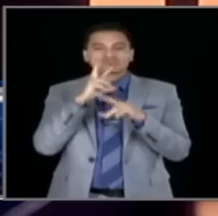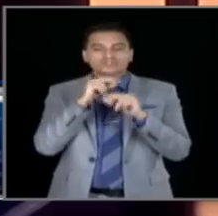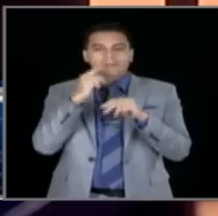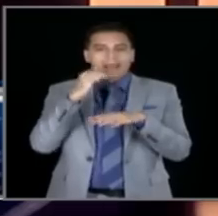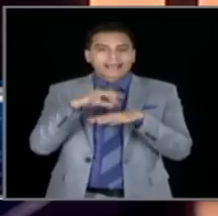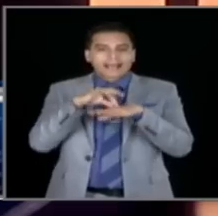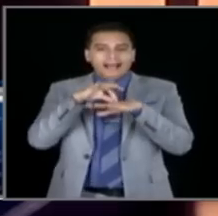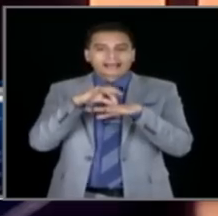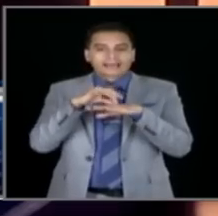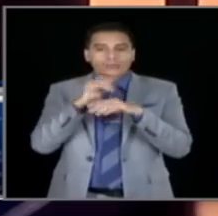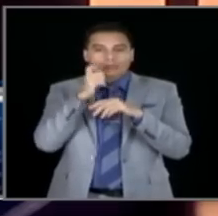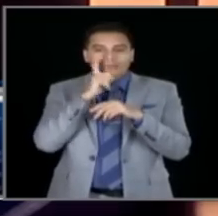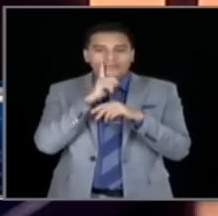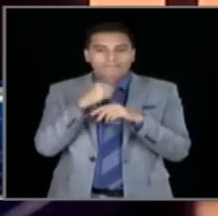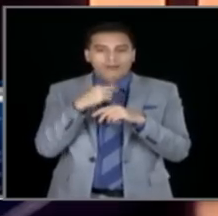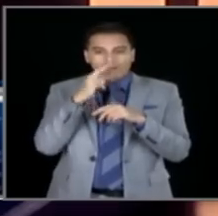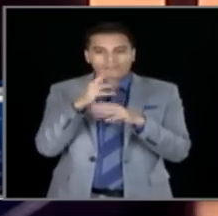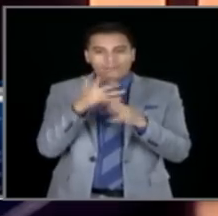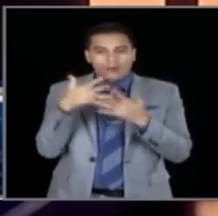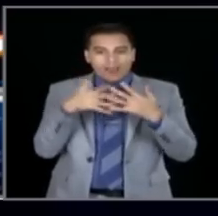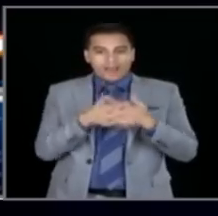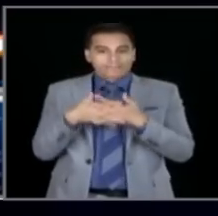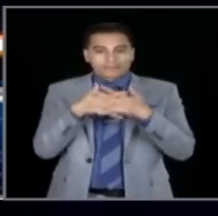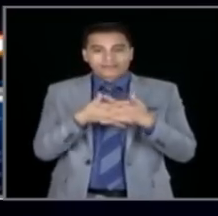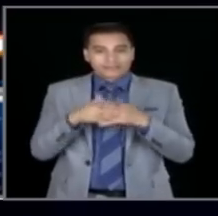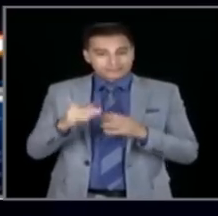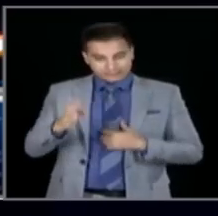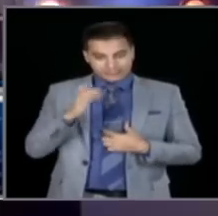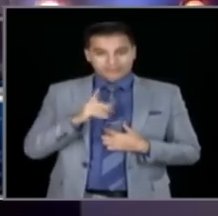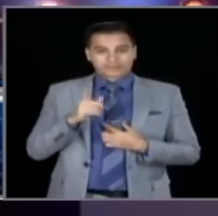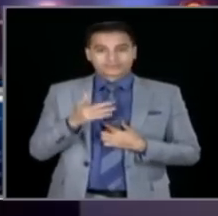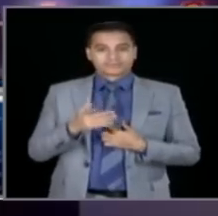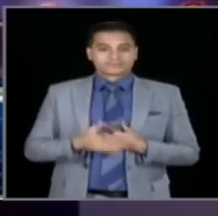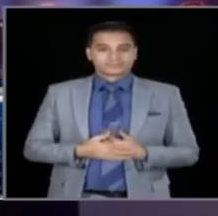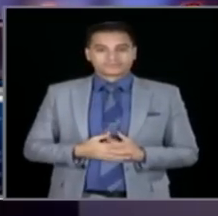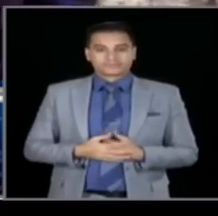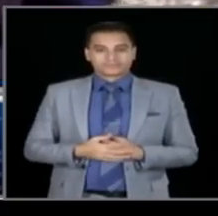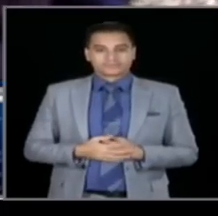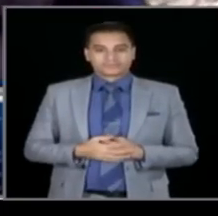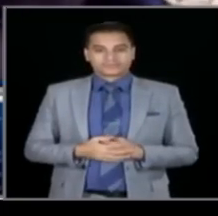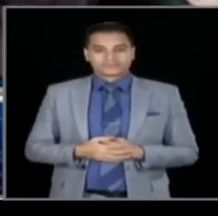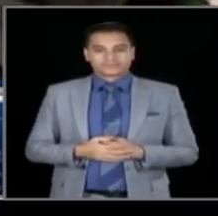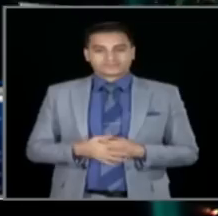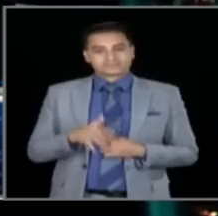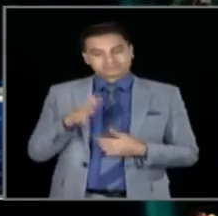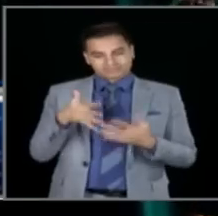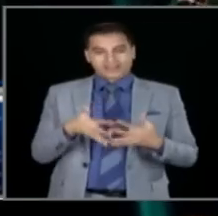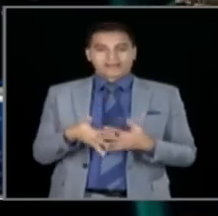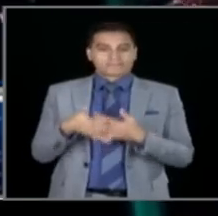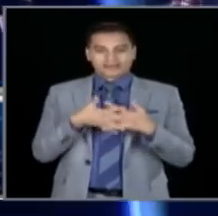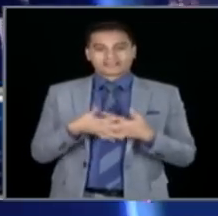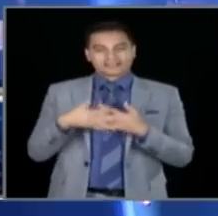والدم. ما عنديش إجابة، بس هي ممكن تكون أمريكا؟ إجابة صحيحة، فعلاً